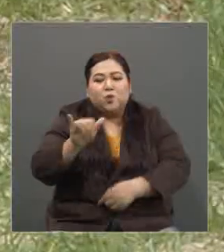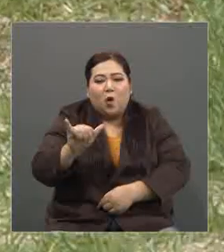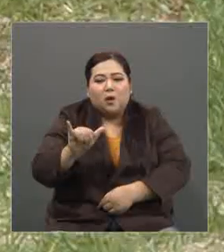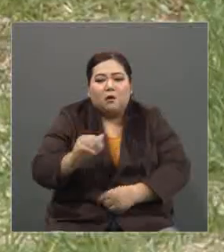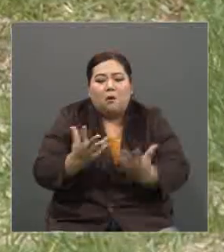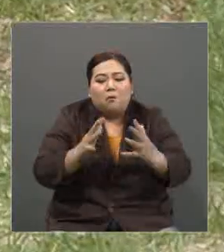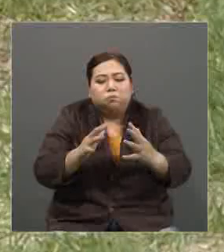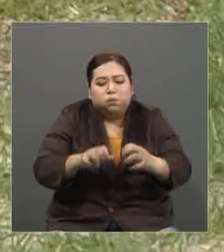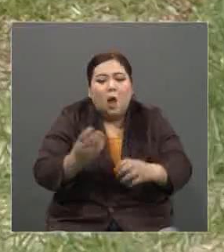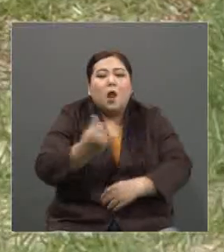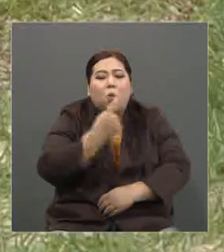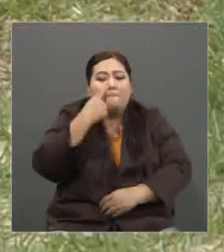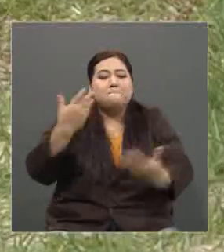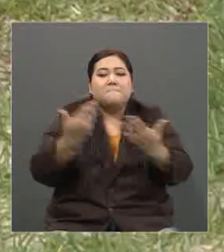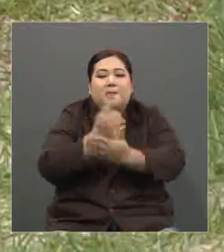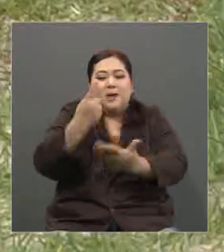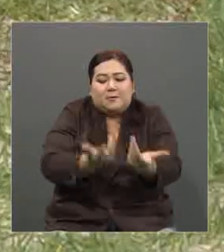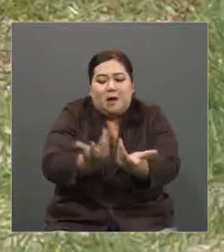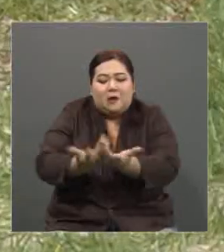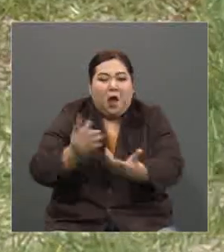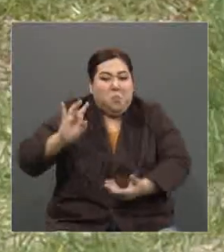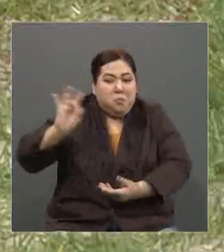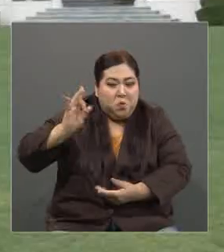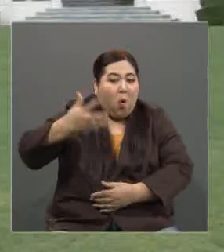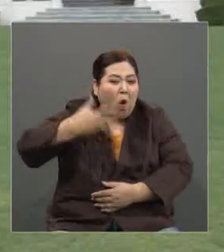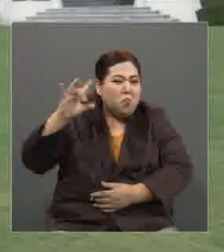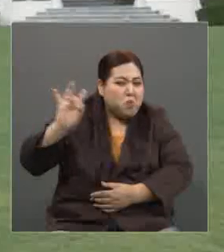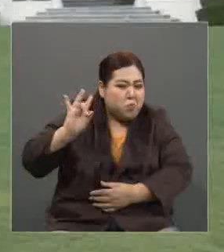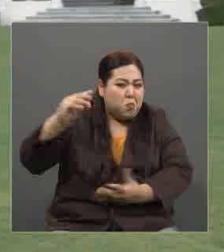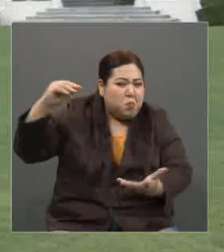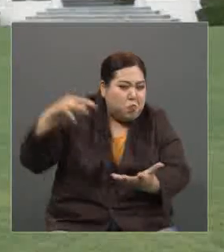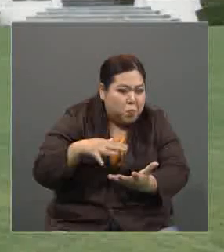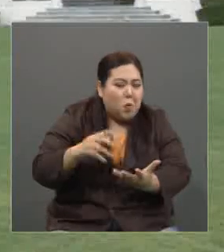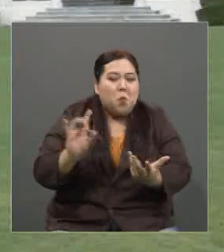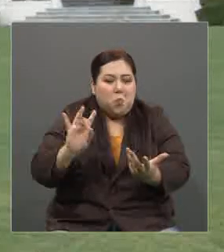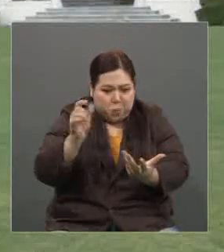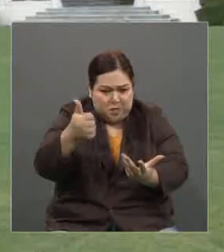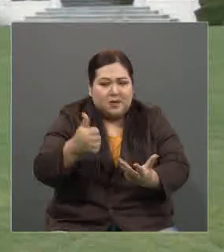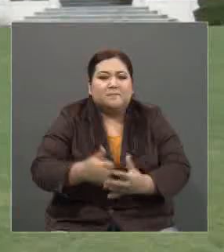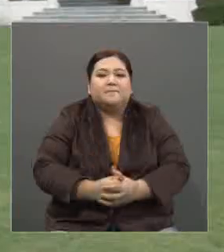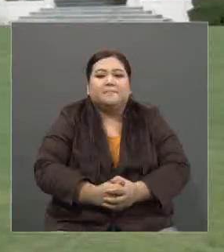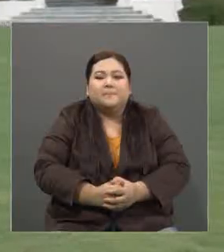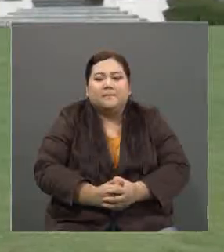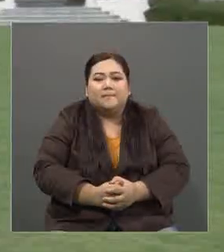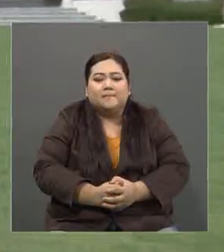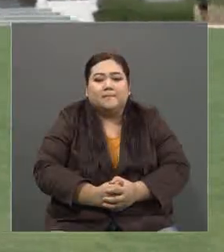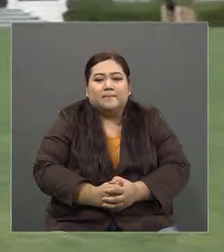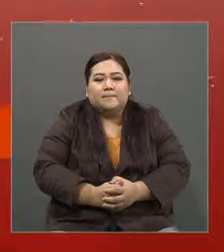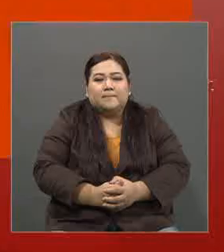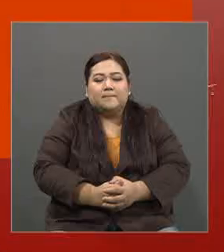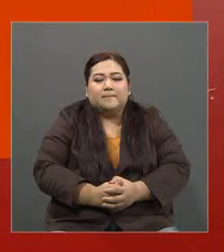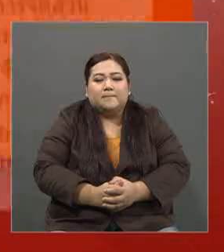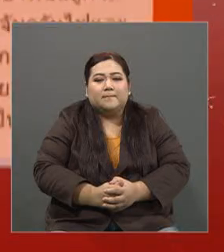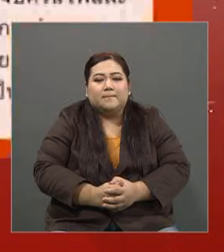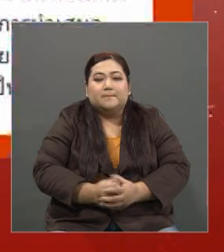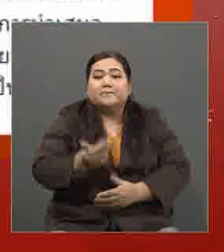ถาเปลนมาใช้พันนี้มัจะถุนต่อสภาพอากาศที่อบอ่นถึงร้อนได้มาดูการทใในเรื่องนี้กับ้าง โยในชัยวัช